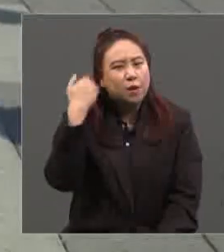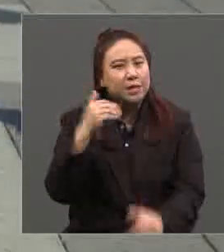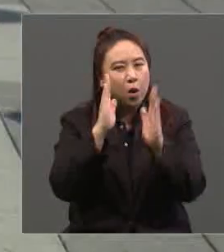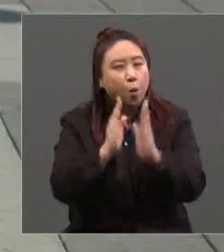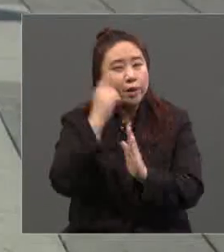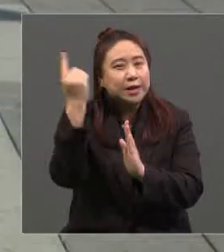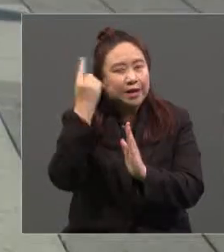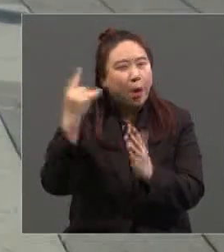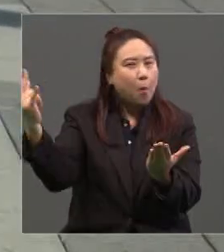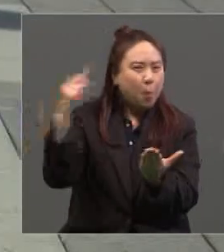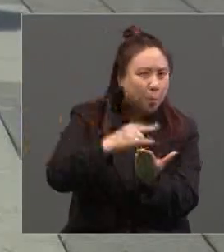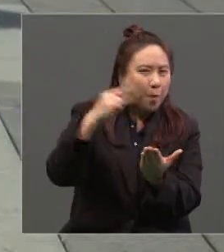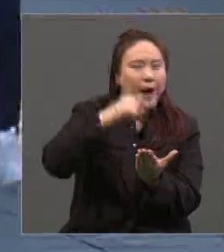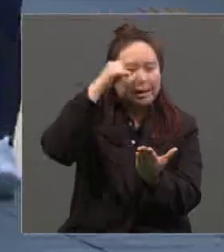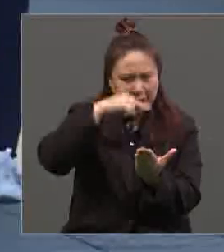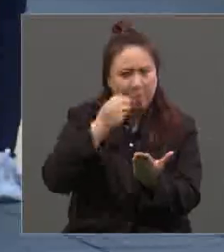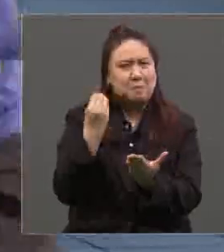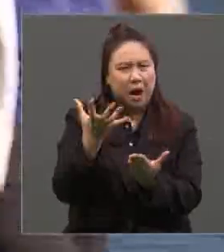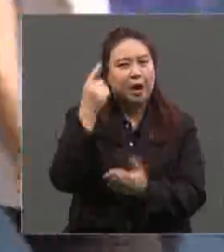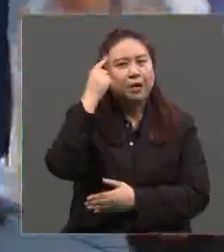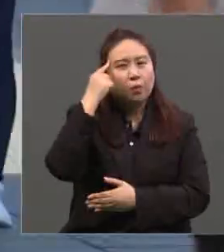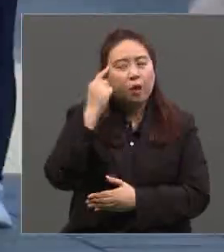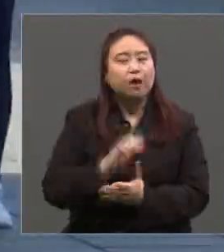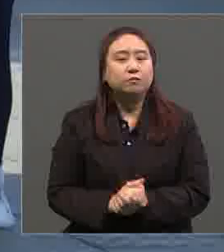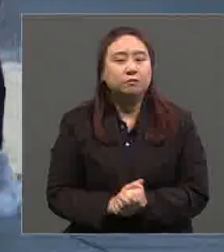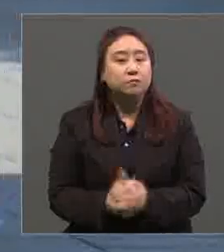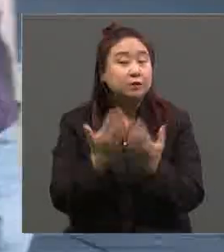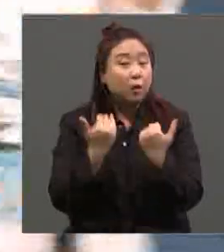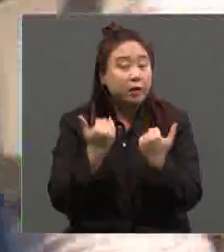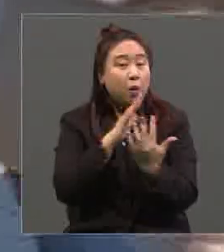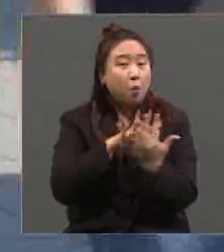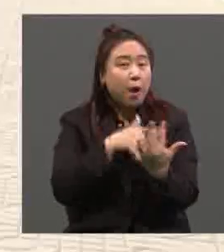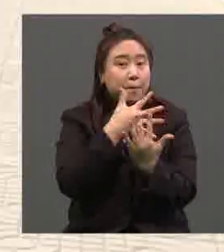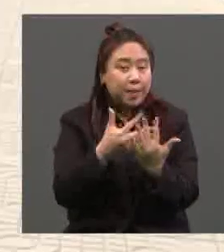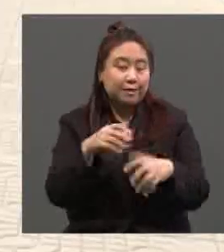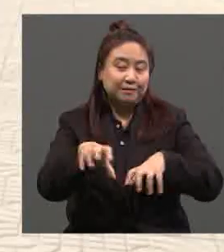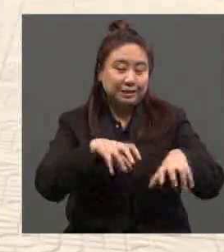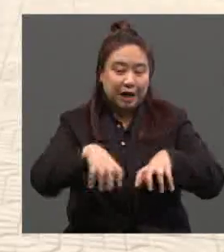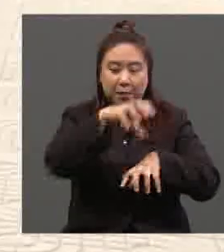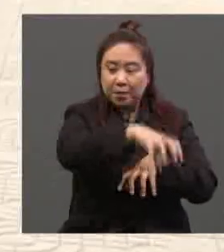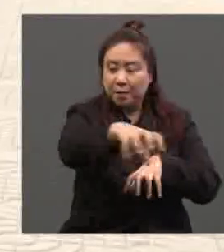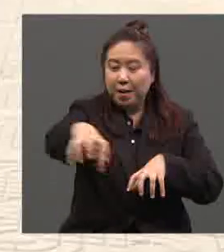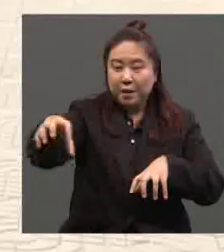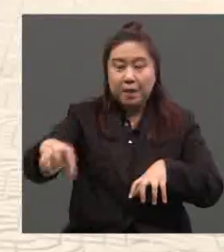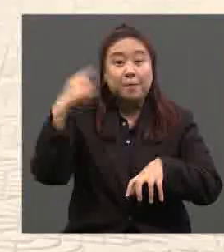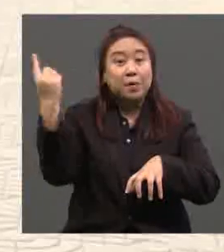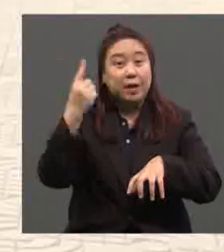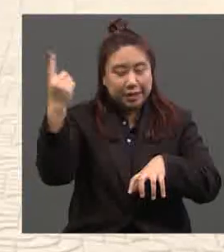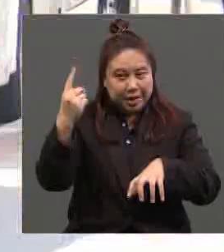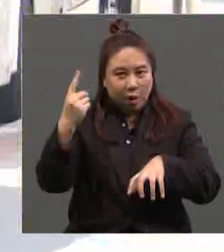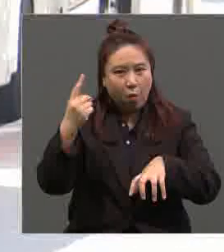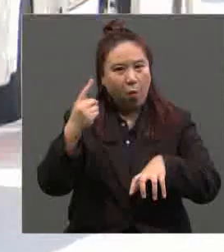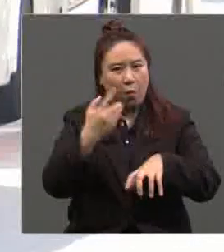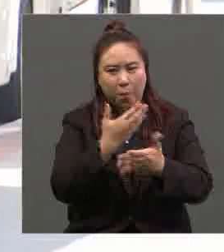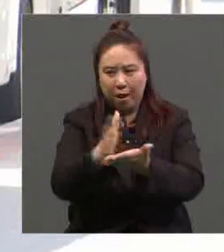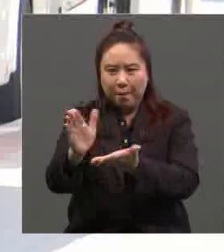เนี่ยเดินทางมาไทยจำนวนมากทีเดียวรวมถึงตอนนี้เขาวางแผนงานจัดการพื้นที่การท่องเที่ยวให้กระจายไปยังทุก